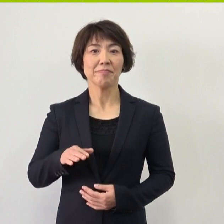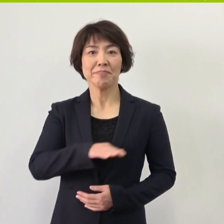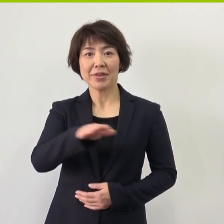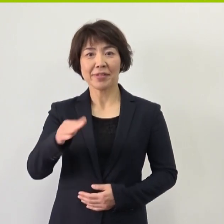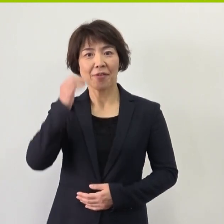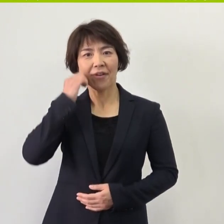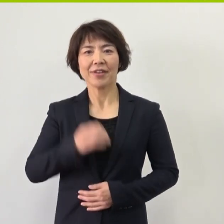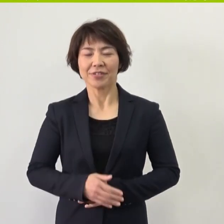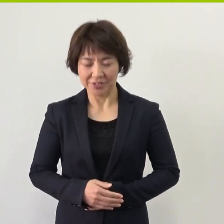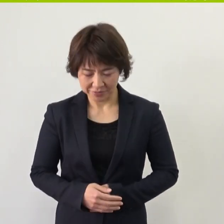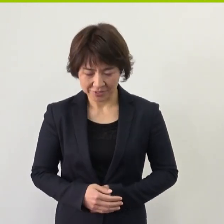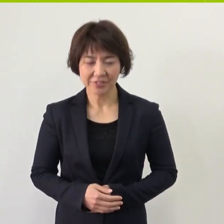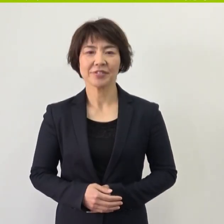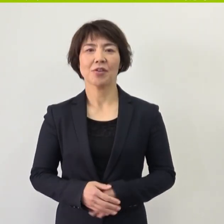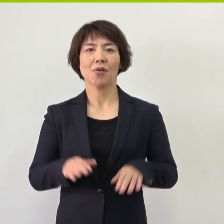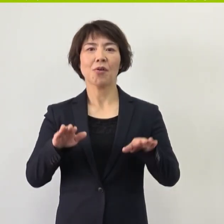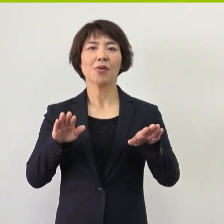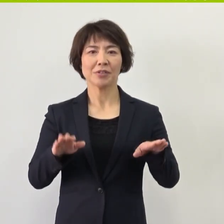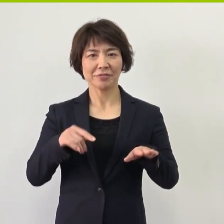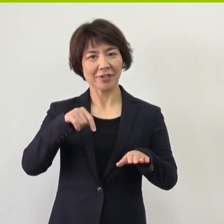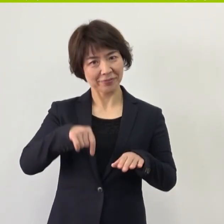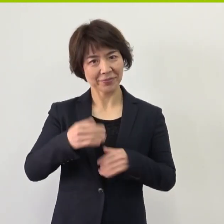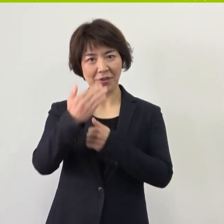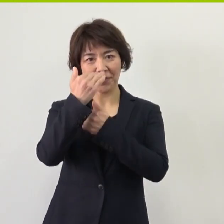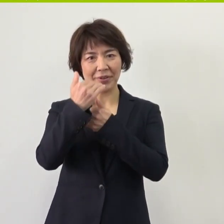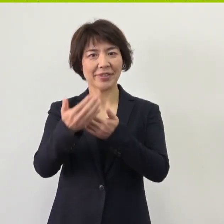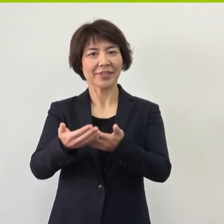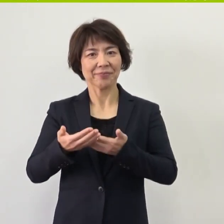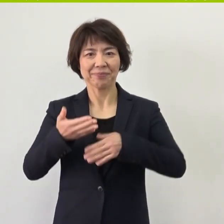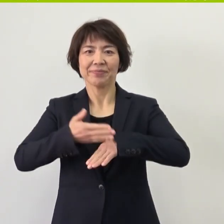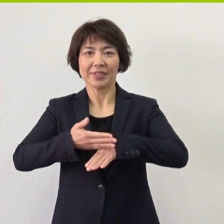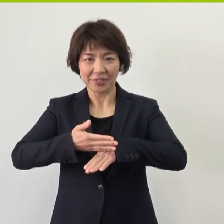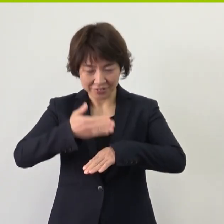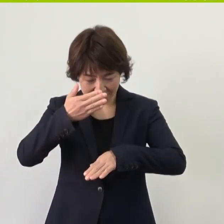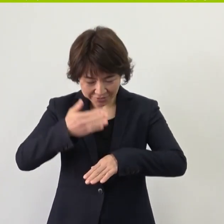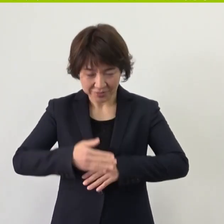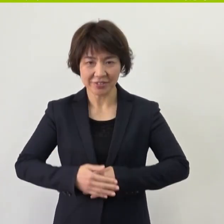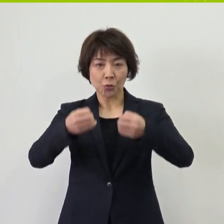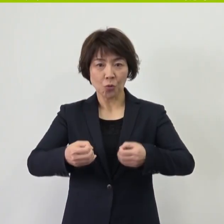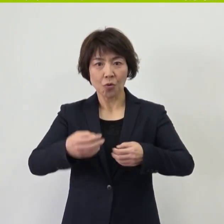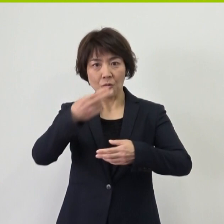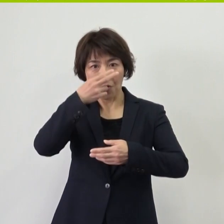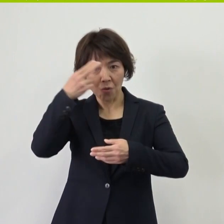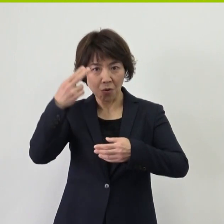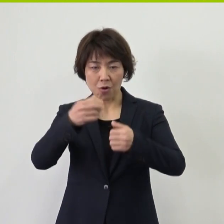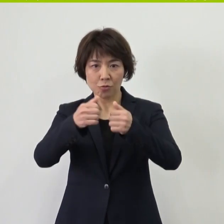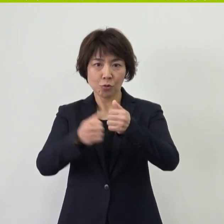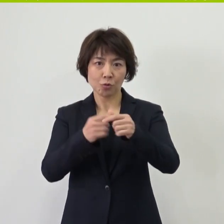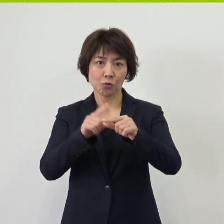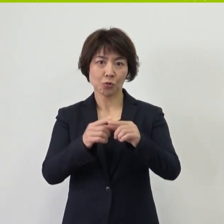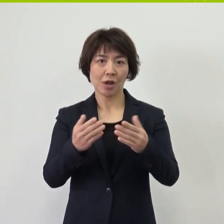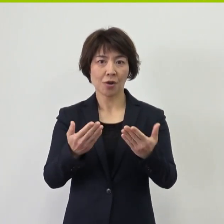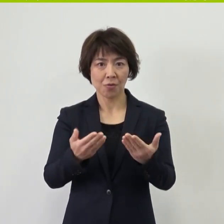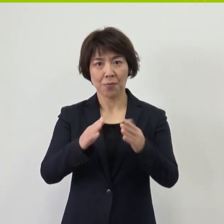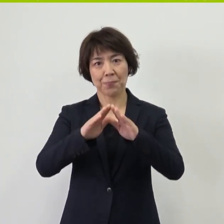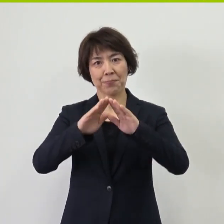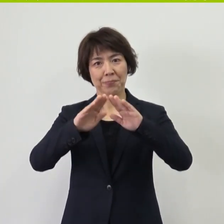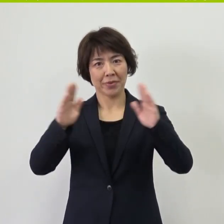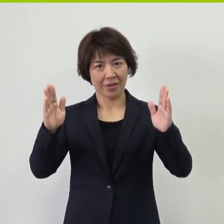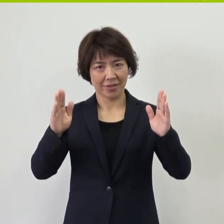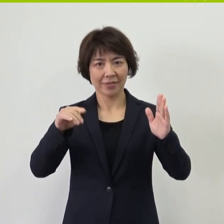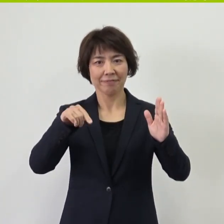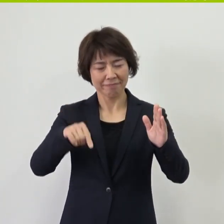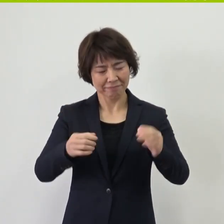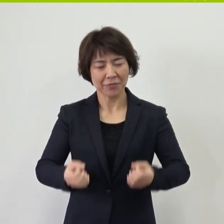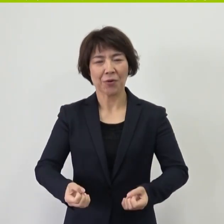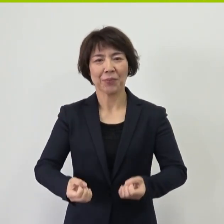はい、皆様おはようございます。本日はこちらにお招きいただきまして本当にありがとうございます。一条高等学校附属中学校が開校される